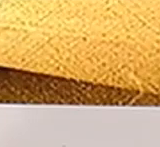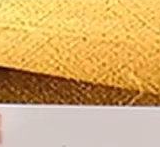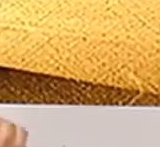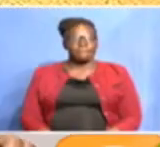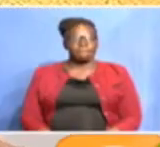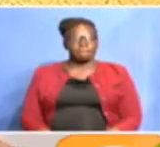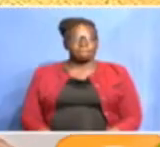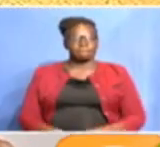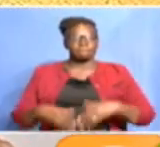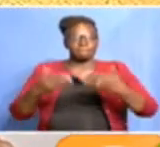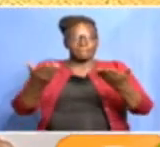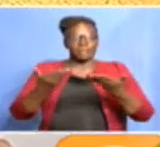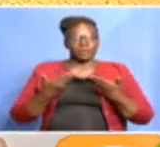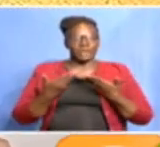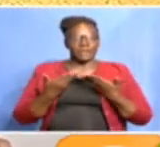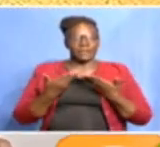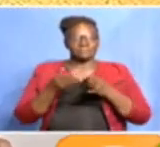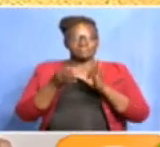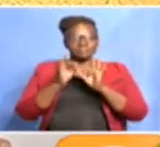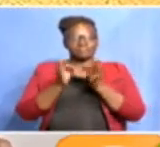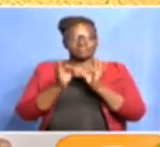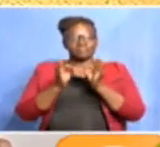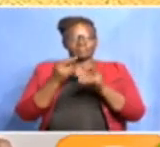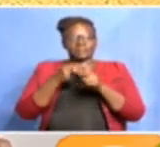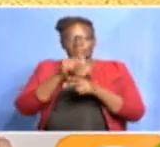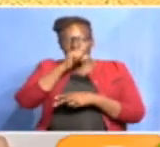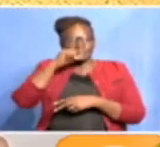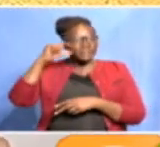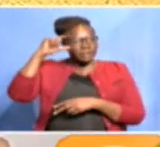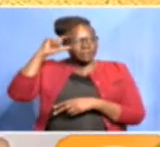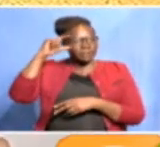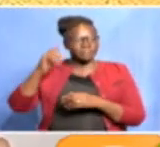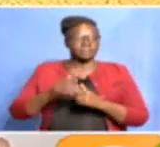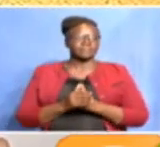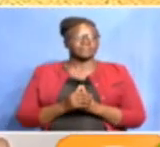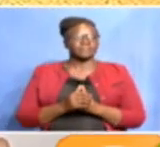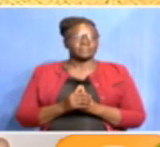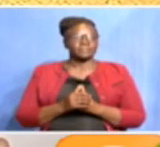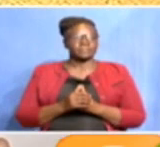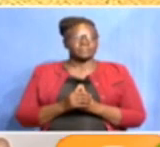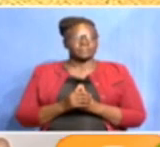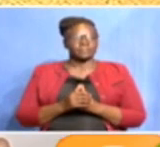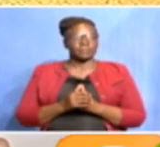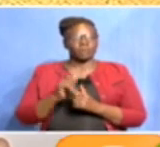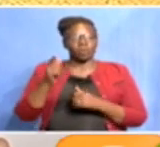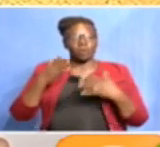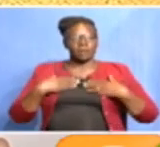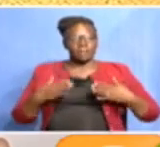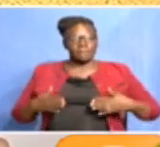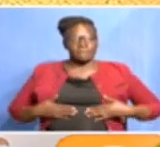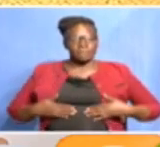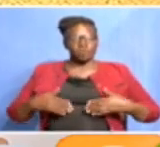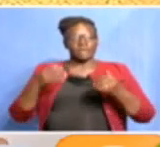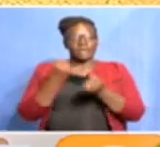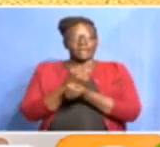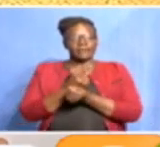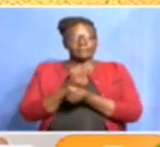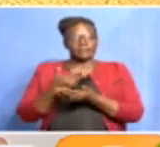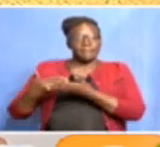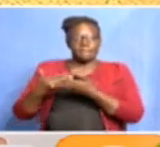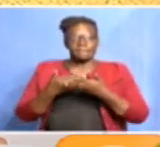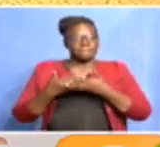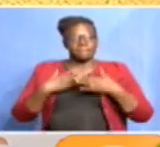Taarifa zetu, mtangazaji wetu kwa lugha ya ishara ni Wini Adoyo. Kisa cha kupatikana kwa maiti 11 za watoto waliofariki